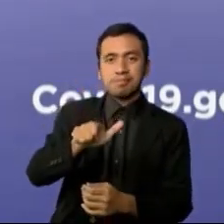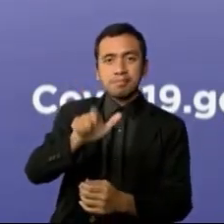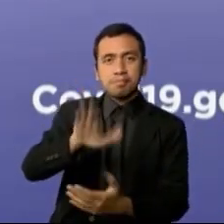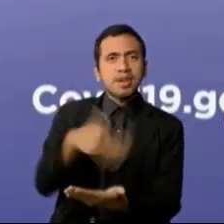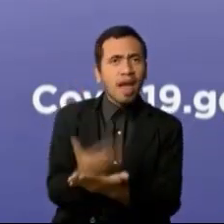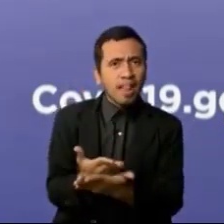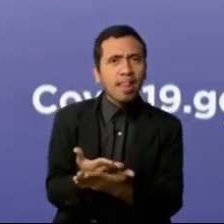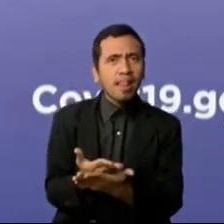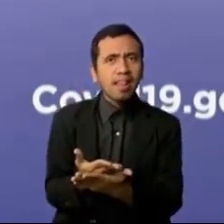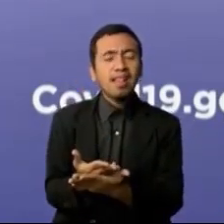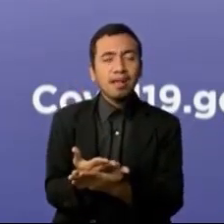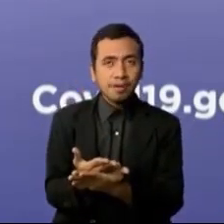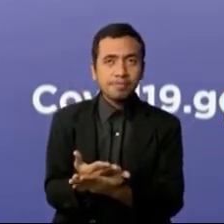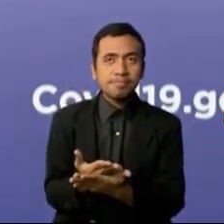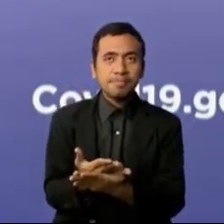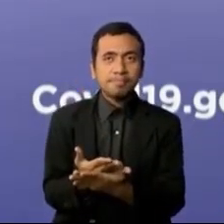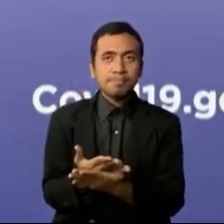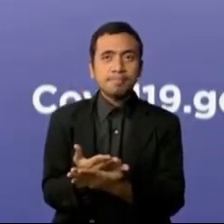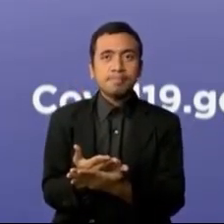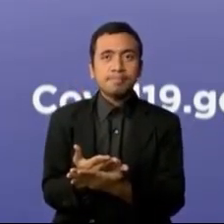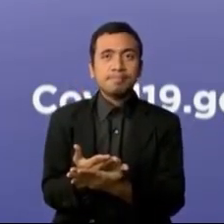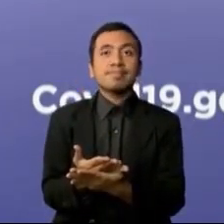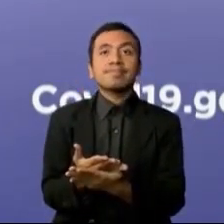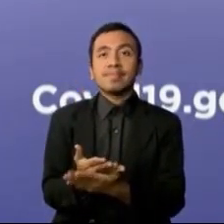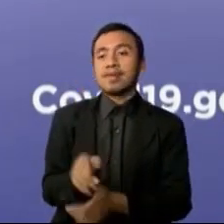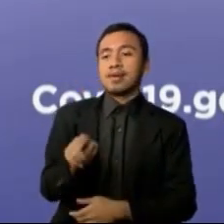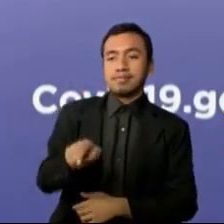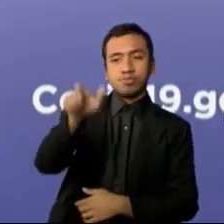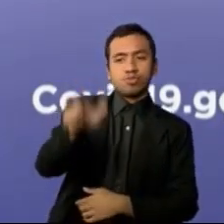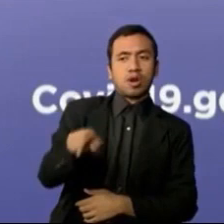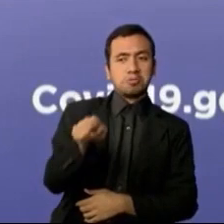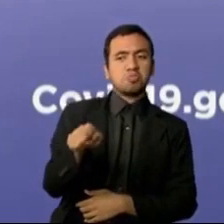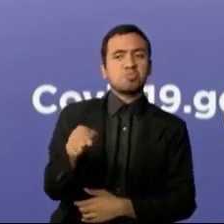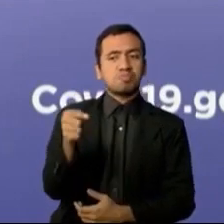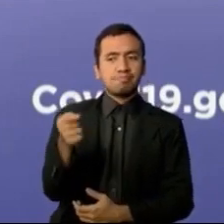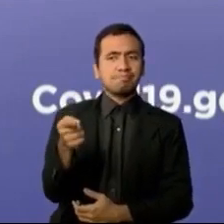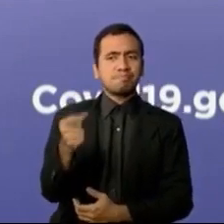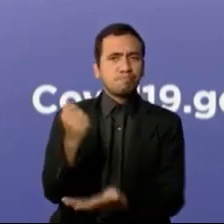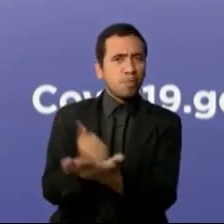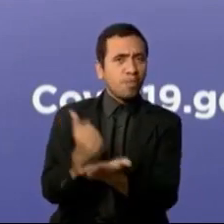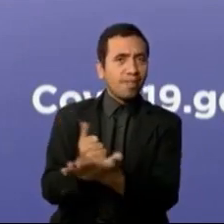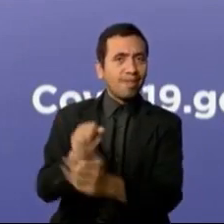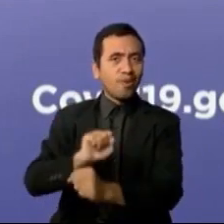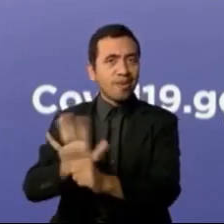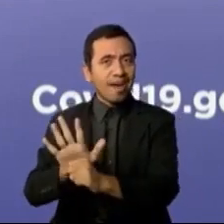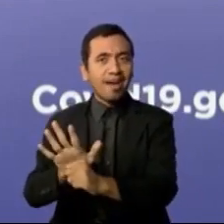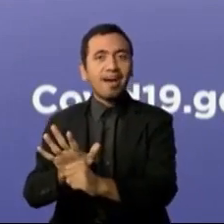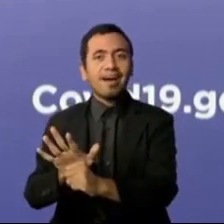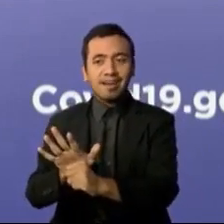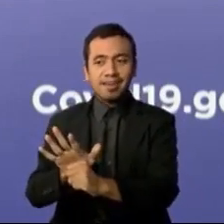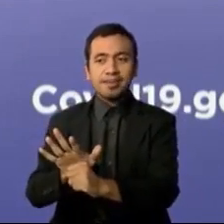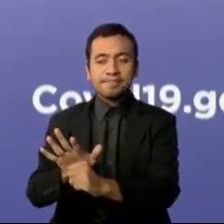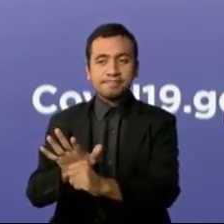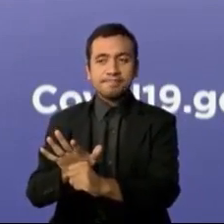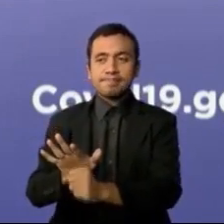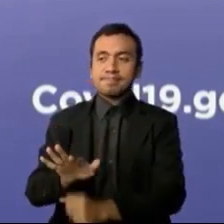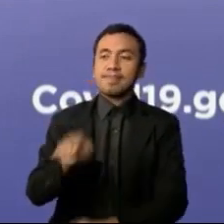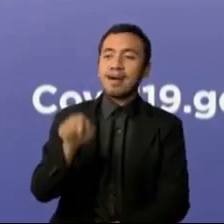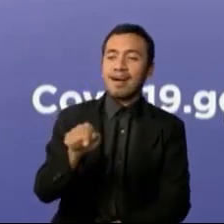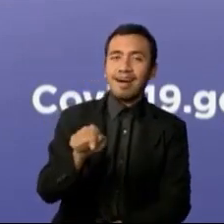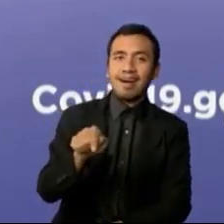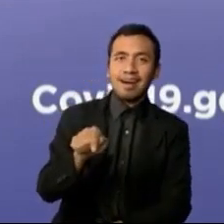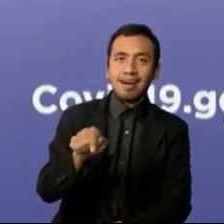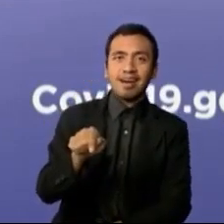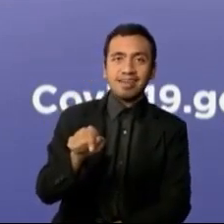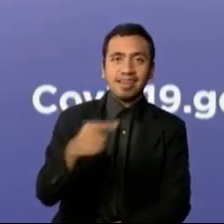yang klinisnya meyakinkan bahwa ini adalah coffee itu bisa kita